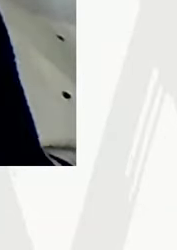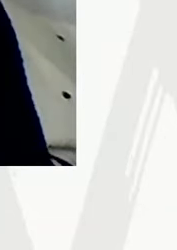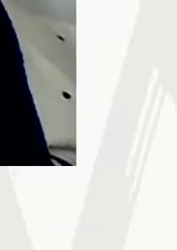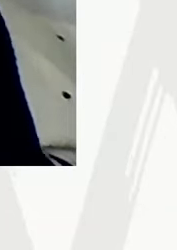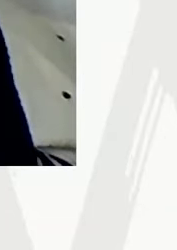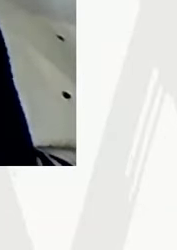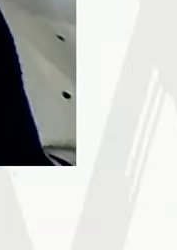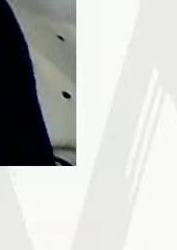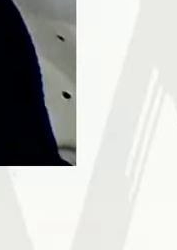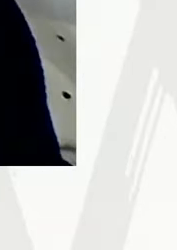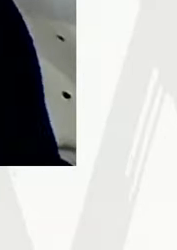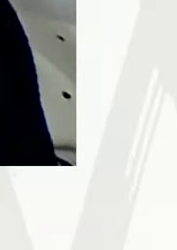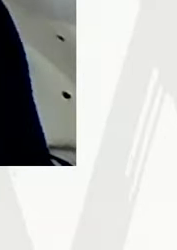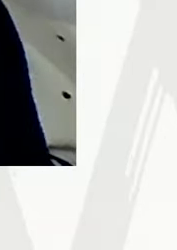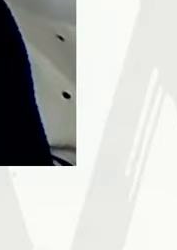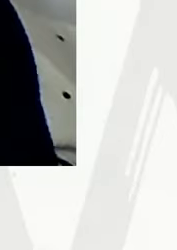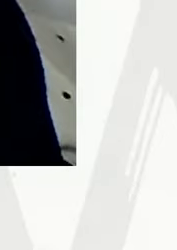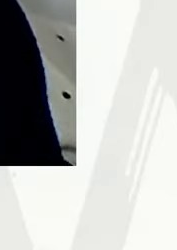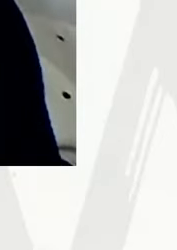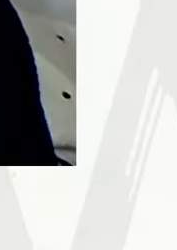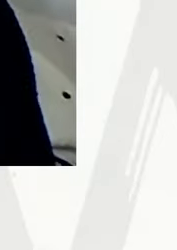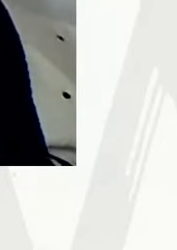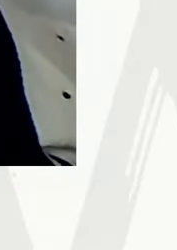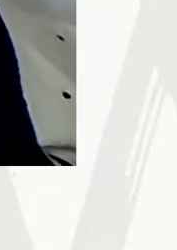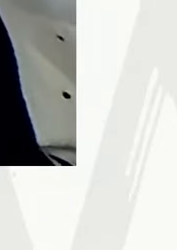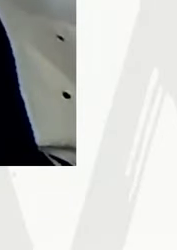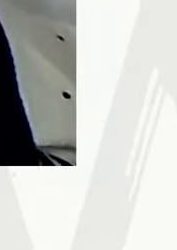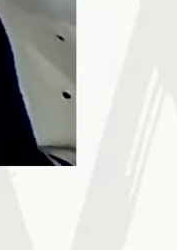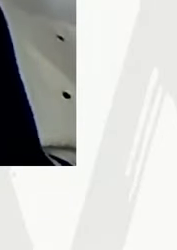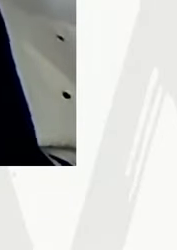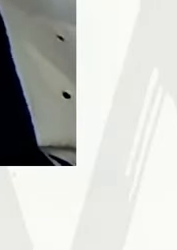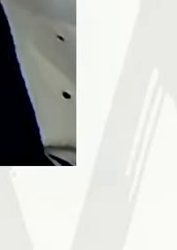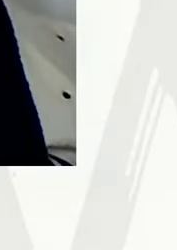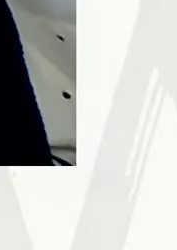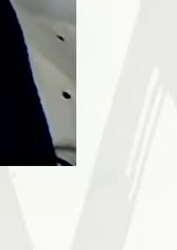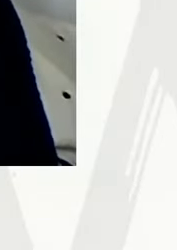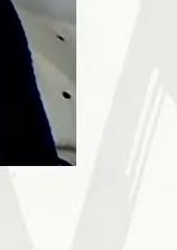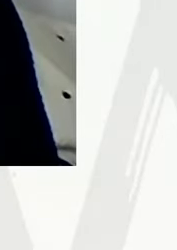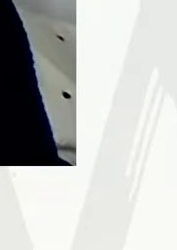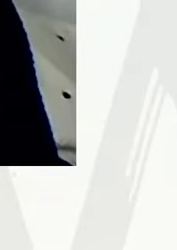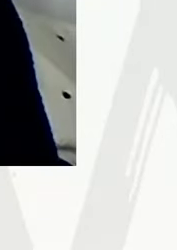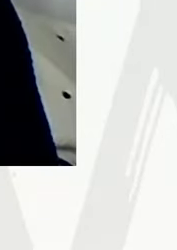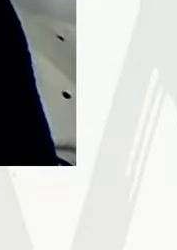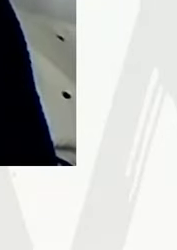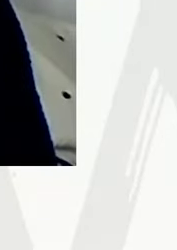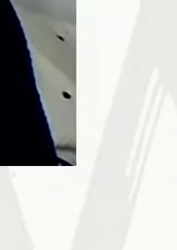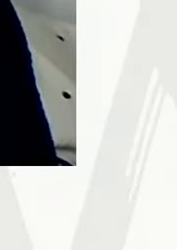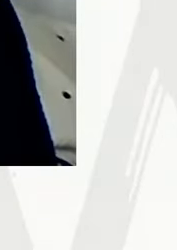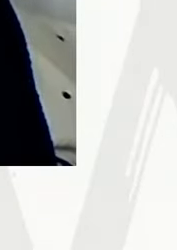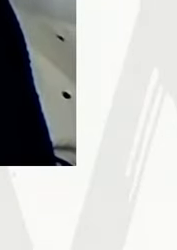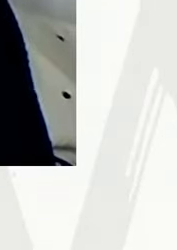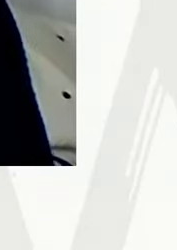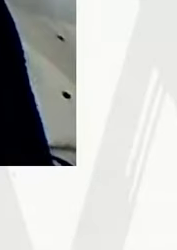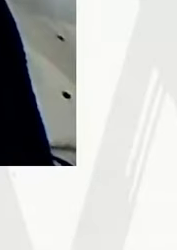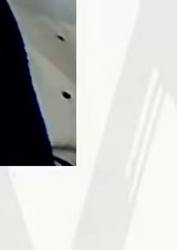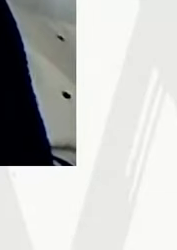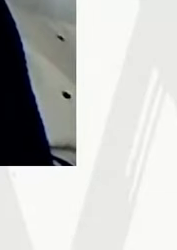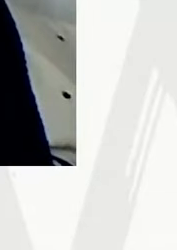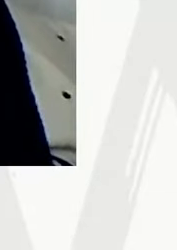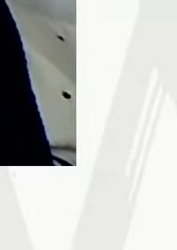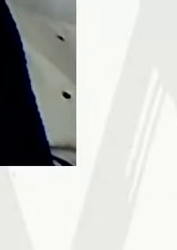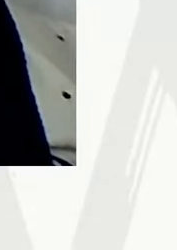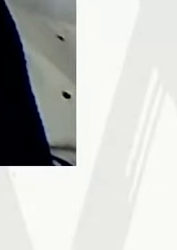c'est toujours à chercher, à dégager, à épurer, et penser au